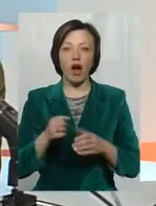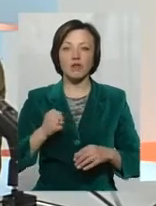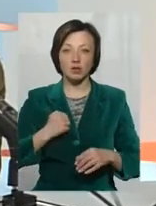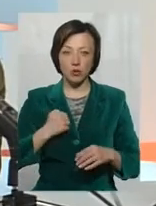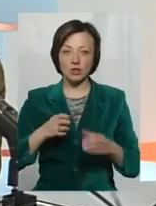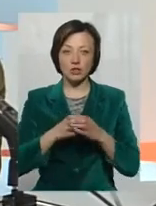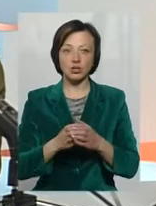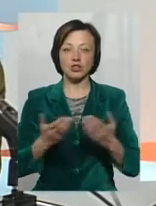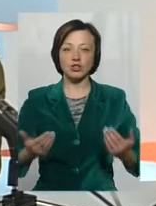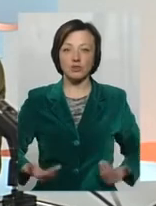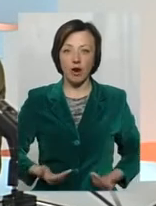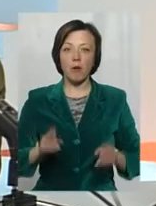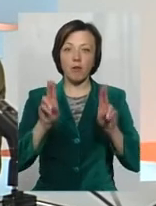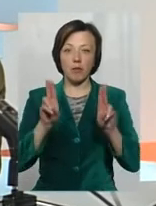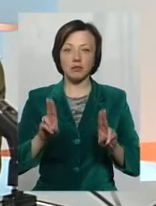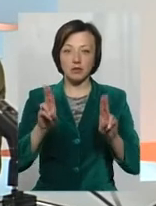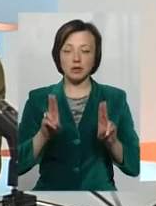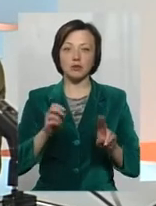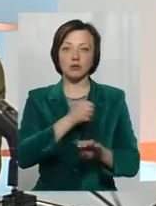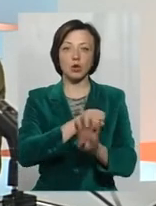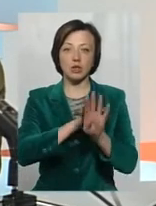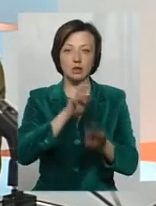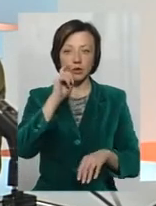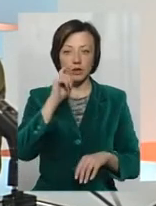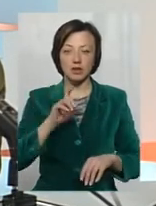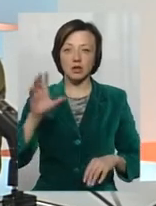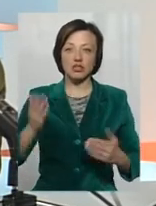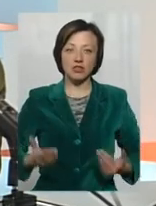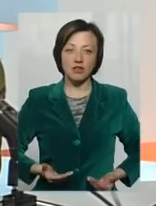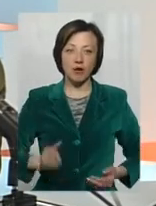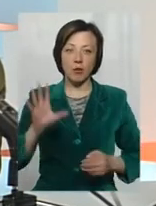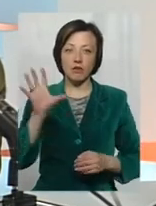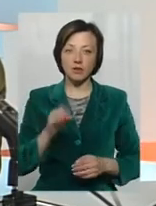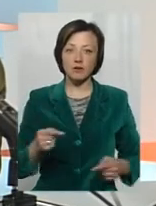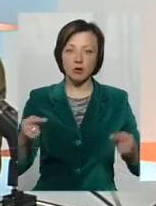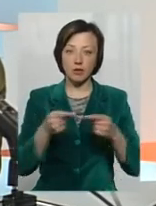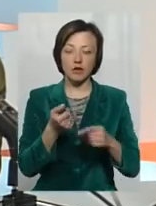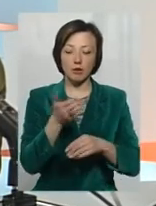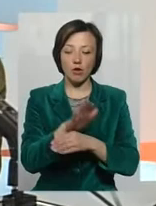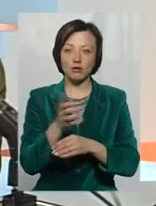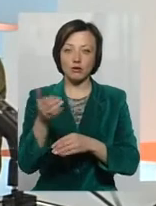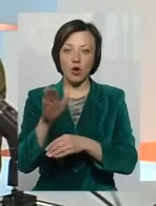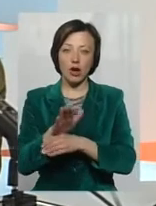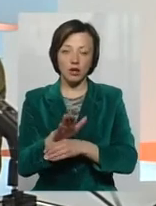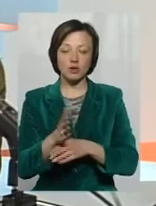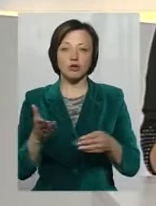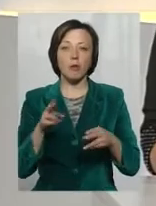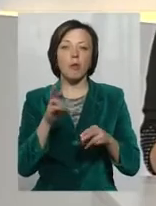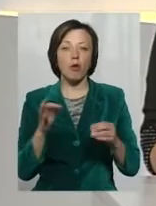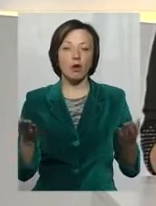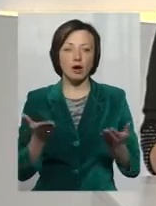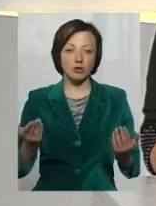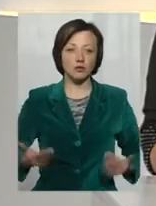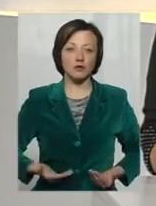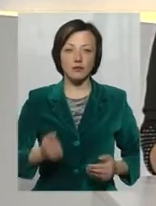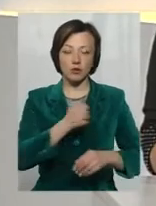по статутам Збройних сил України, яка живе по всім відповідним розпорядженням, по яких живуть